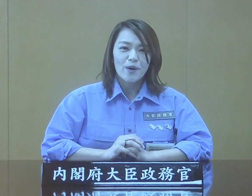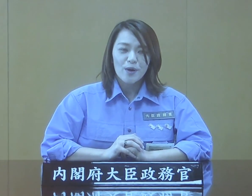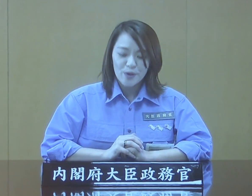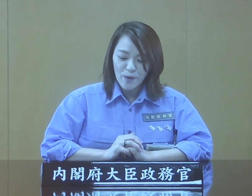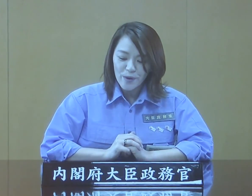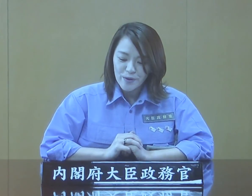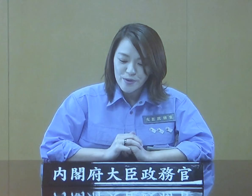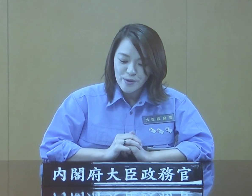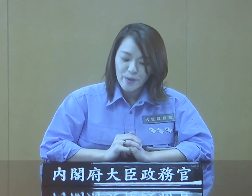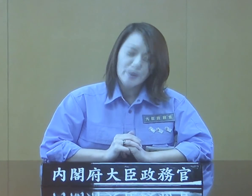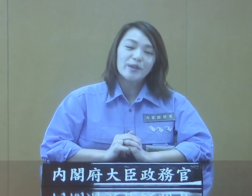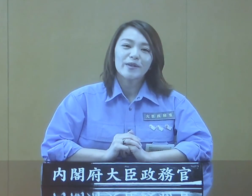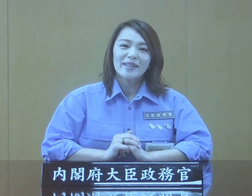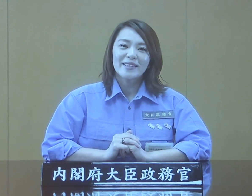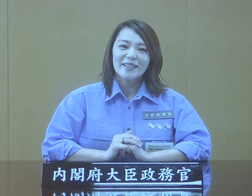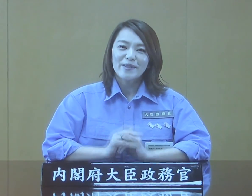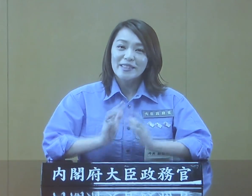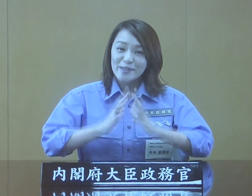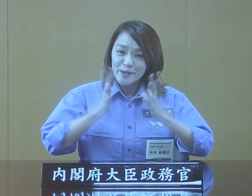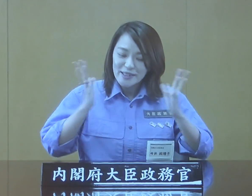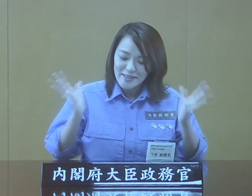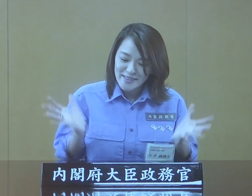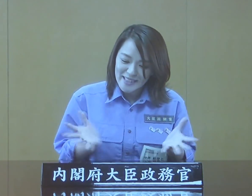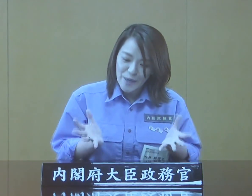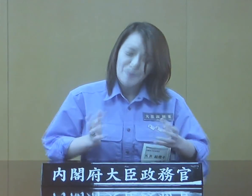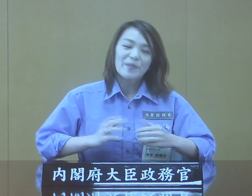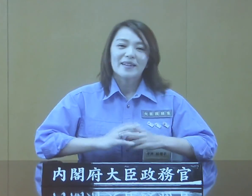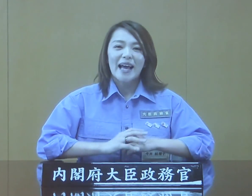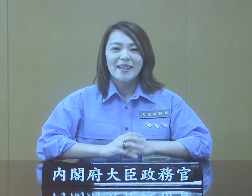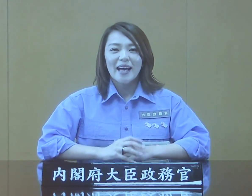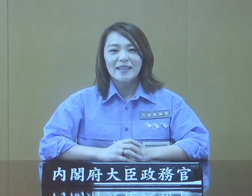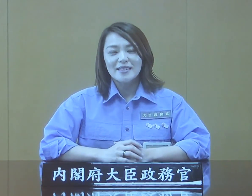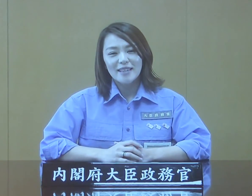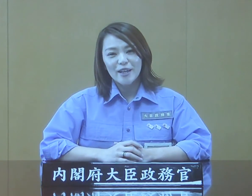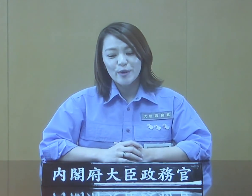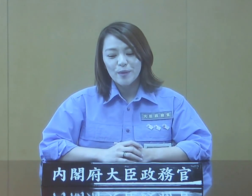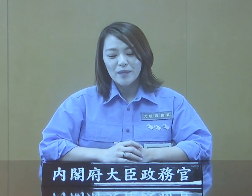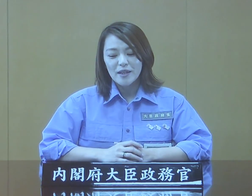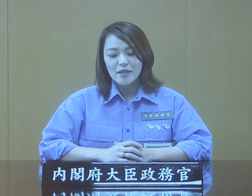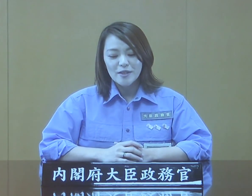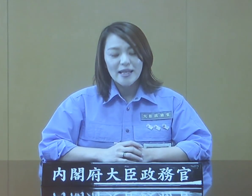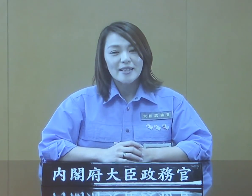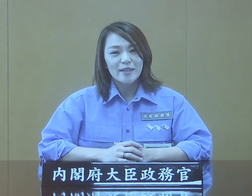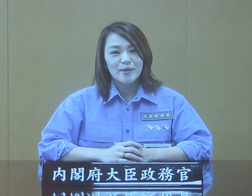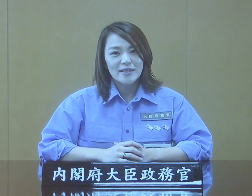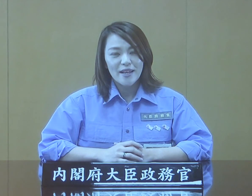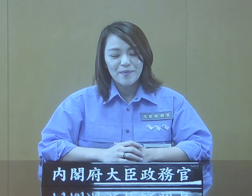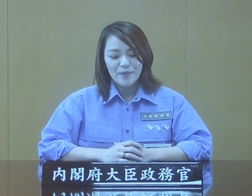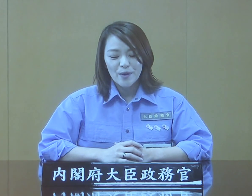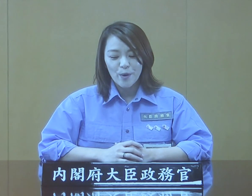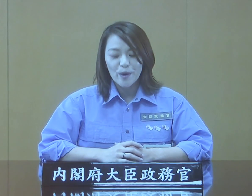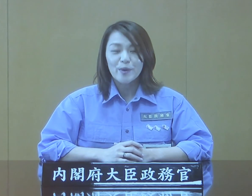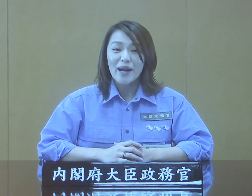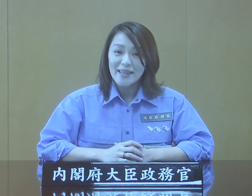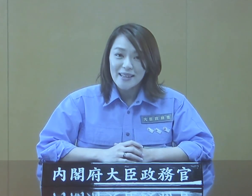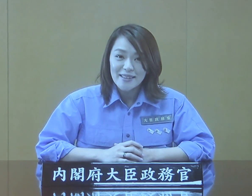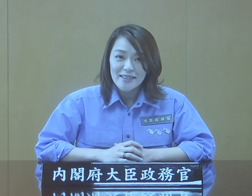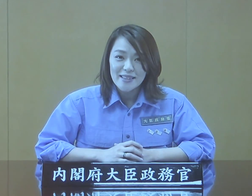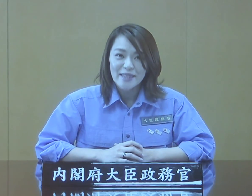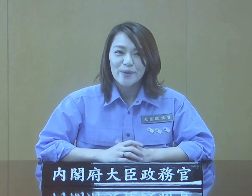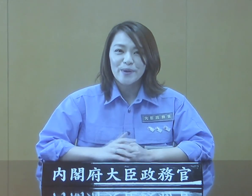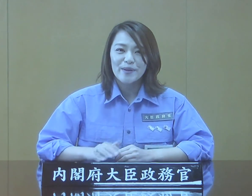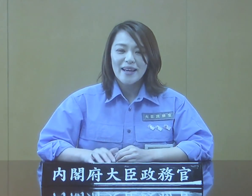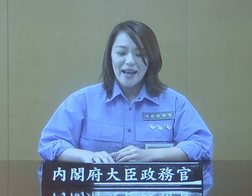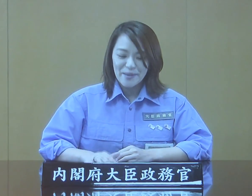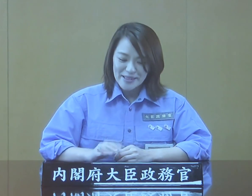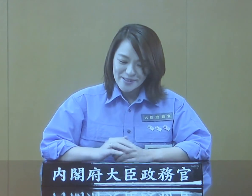と共有することにより、より充実した大会にしたいと主催者として思いを新たにし